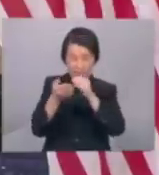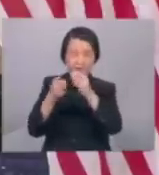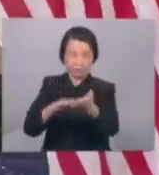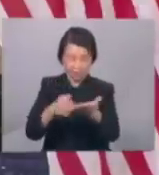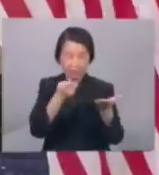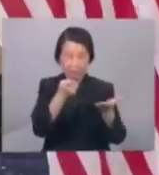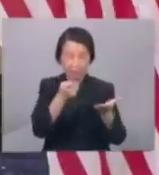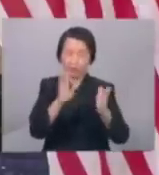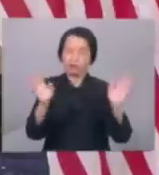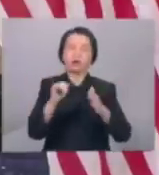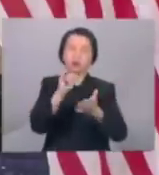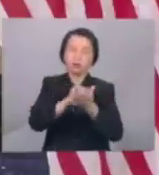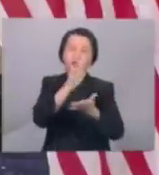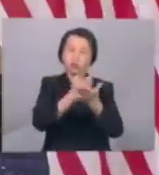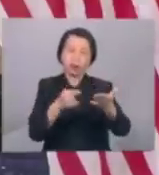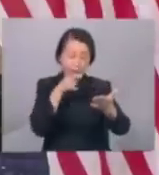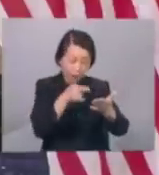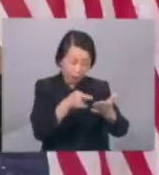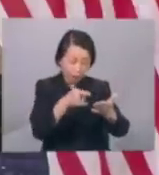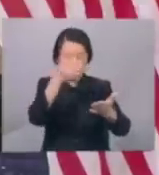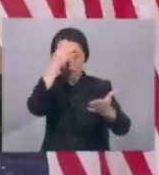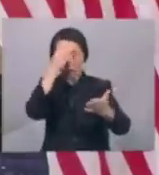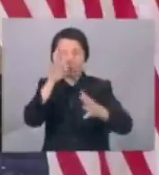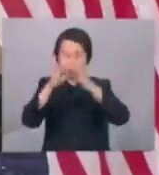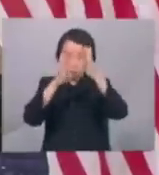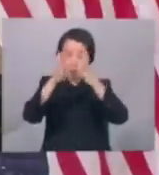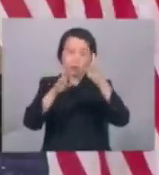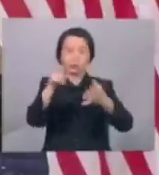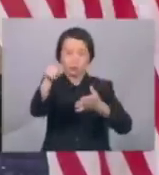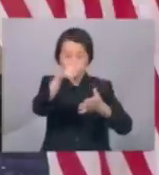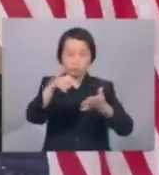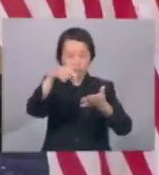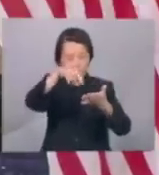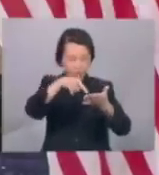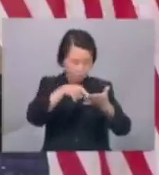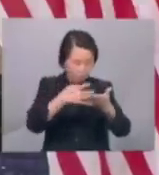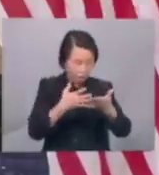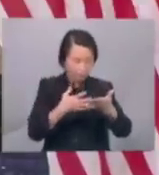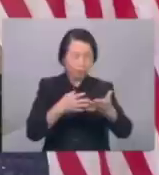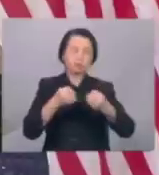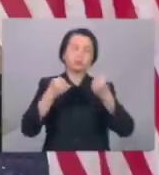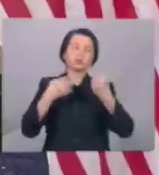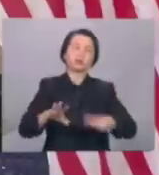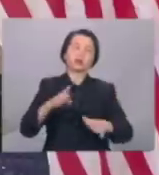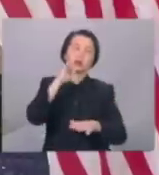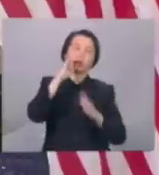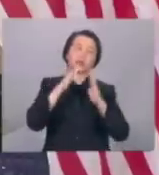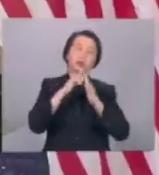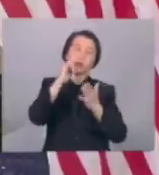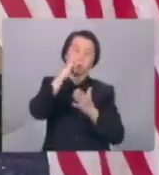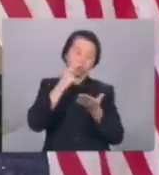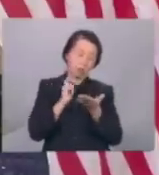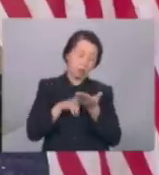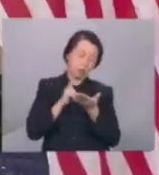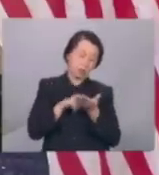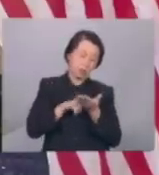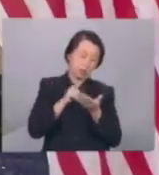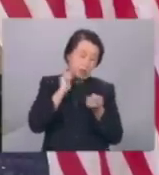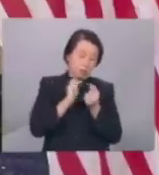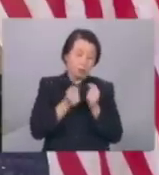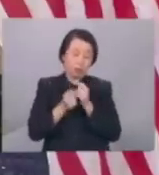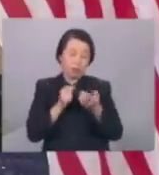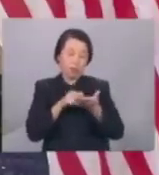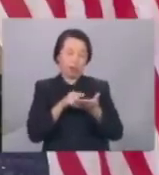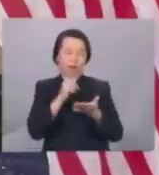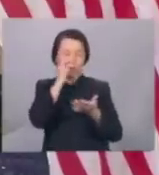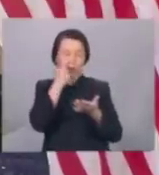Ini adalah sebahagian daripada kreativiti anda semua untuk menghilangkan rasa bosan duduk di rumah.